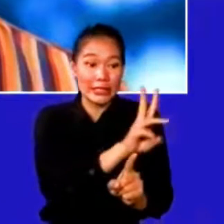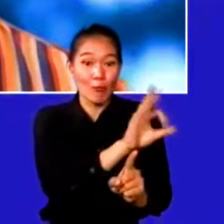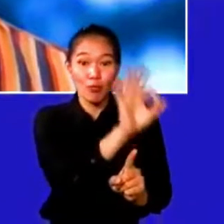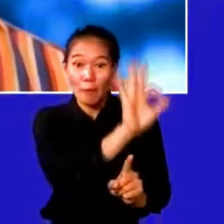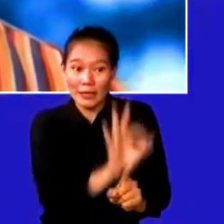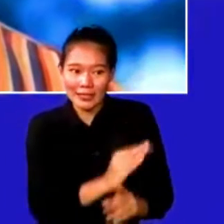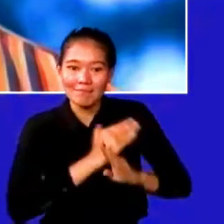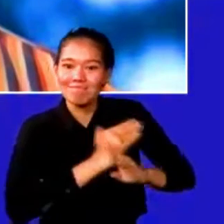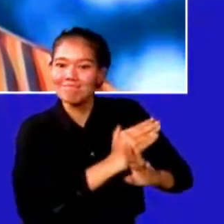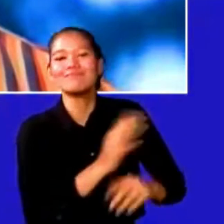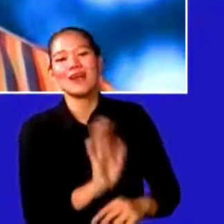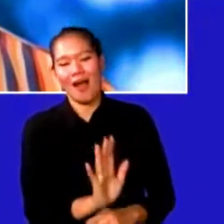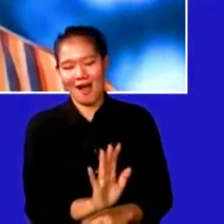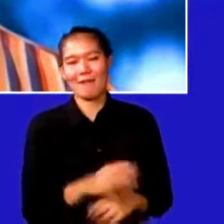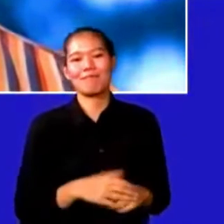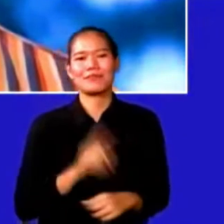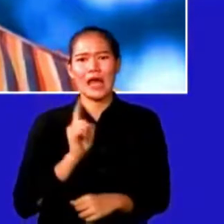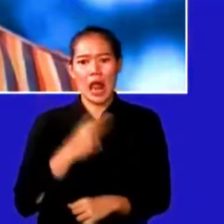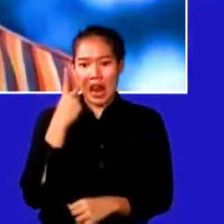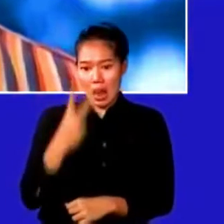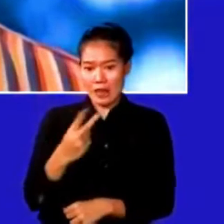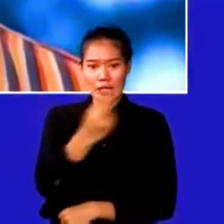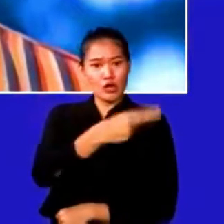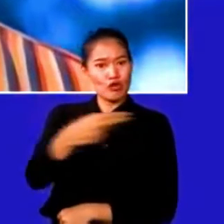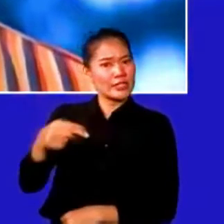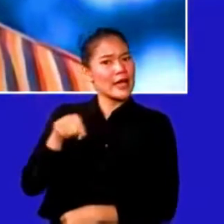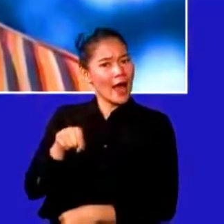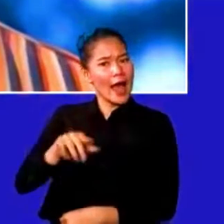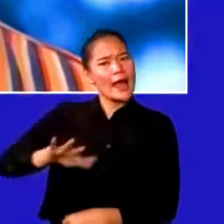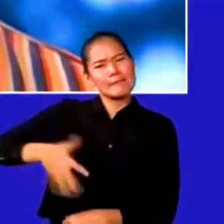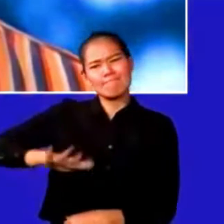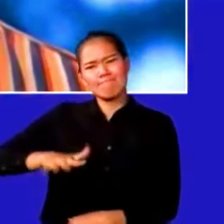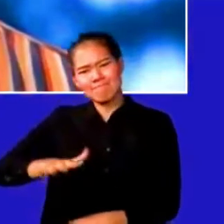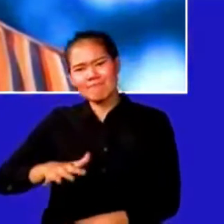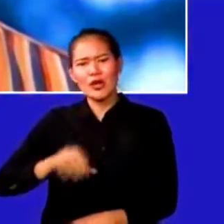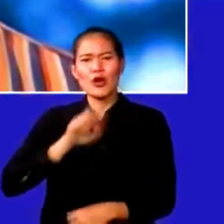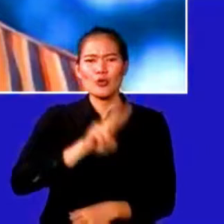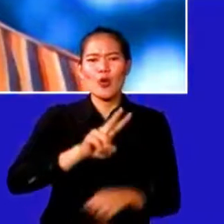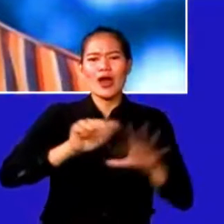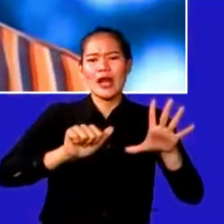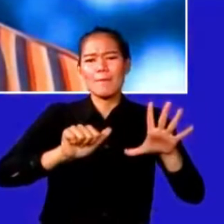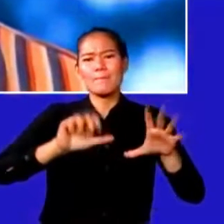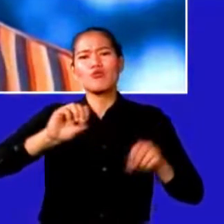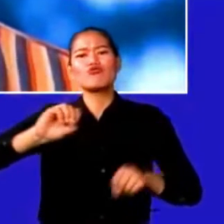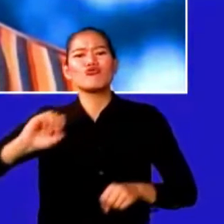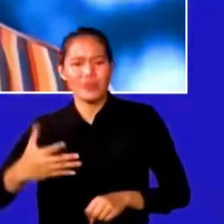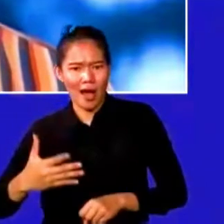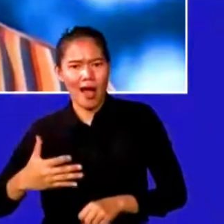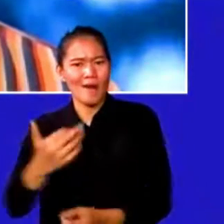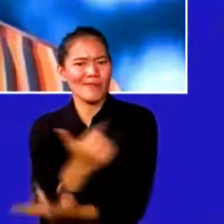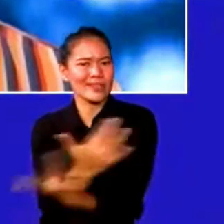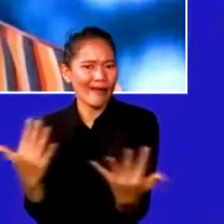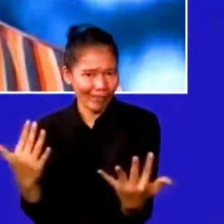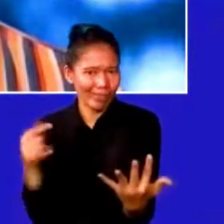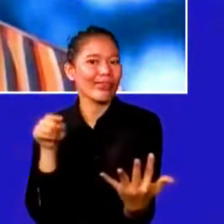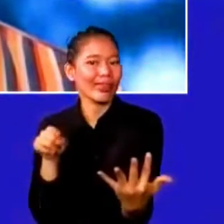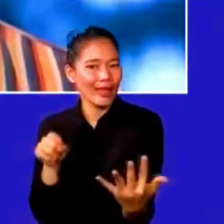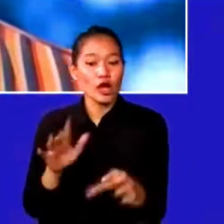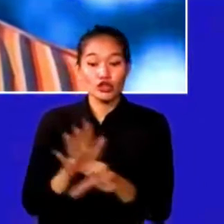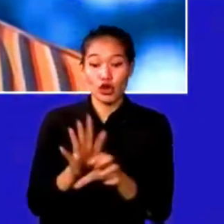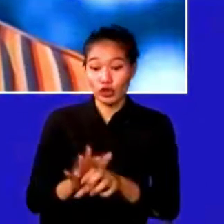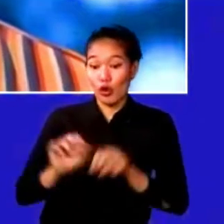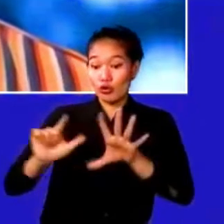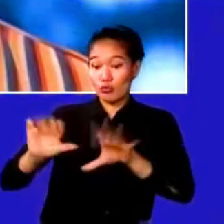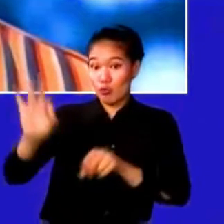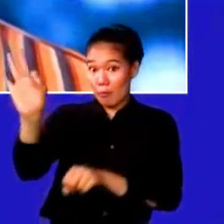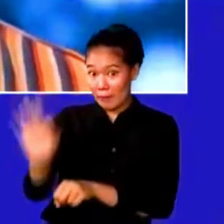yang tidak disuntik kalau kita lihat negara kita akurat lebih yaitu 260 juta penduduk misalnya